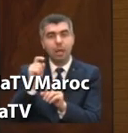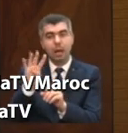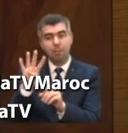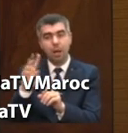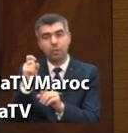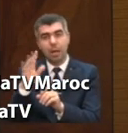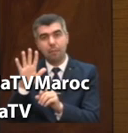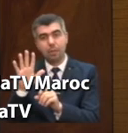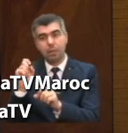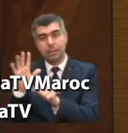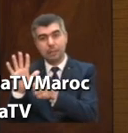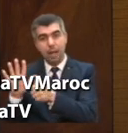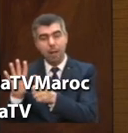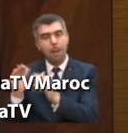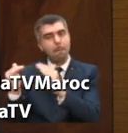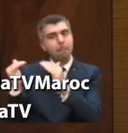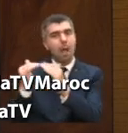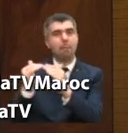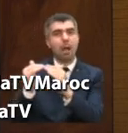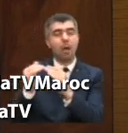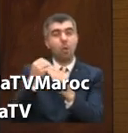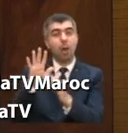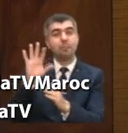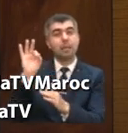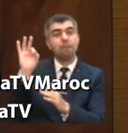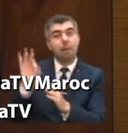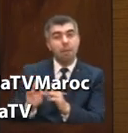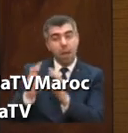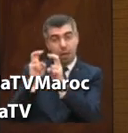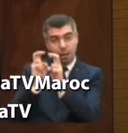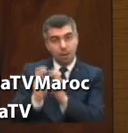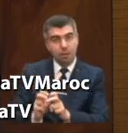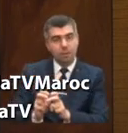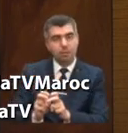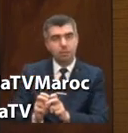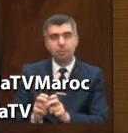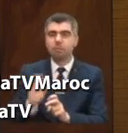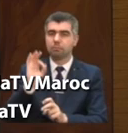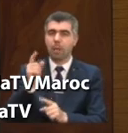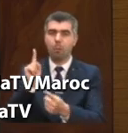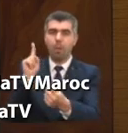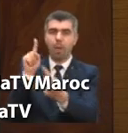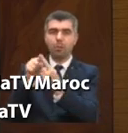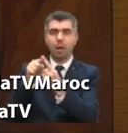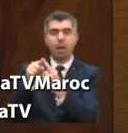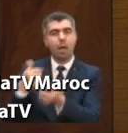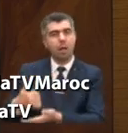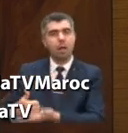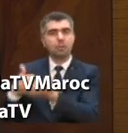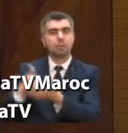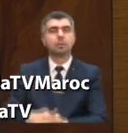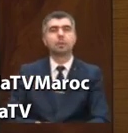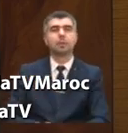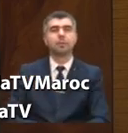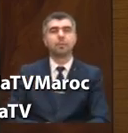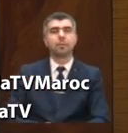مع نفس الأشهر بالنسبة للسنوات الماضية اللي فقدوا 50%. هؤلاء كيستافدوا مباشرة اللي فقدوا 50% على ألا